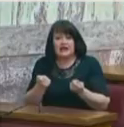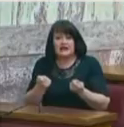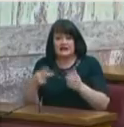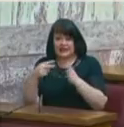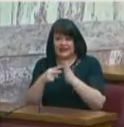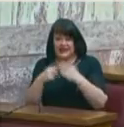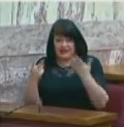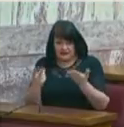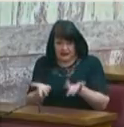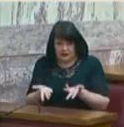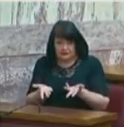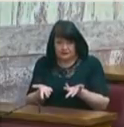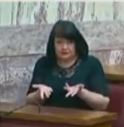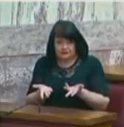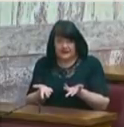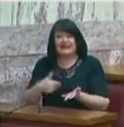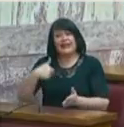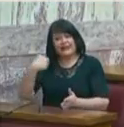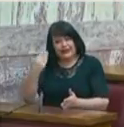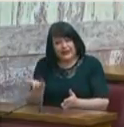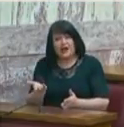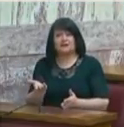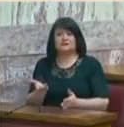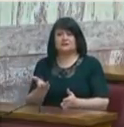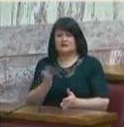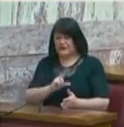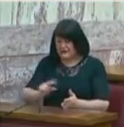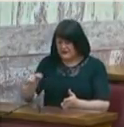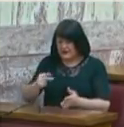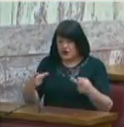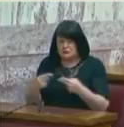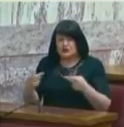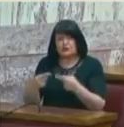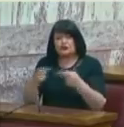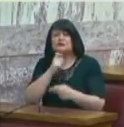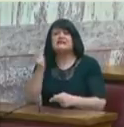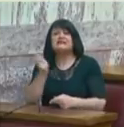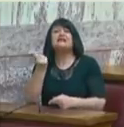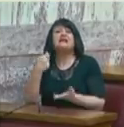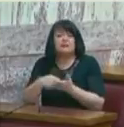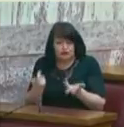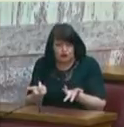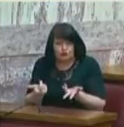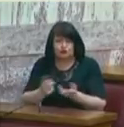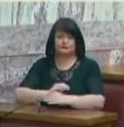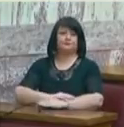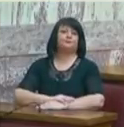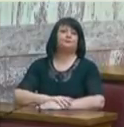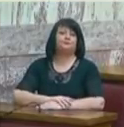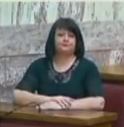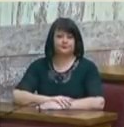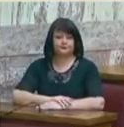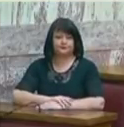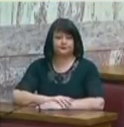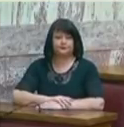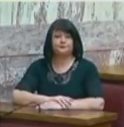2017 και θα είχαμε μεγάλες οριζόντιες περικοπές σε μισθούς και συντάξεις? Να θυμηθώ αργότερα